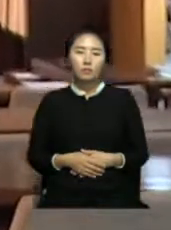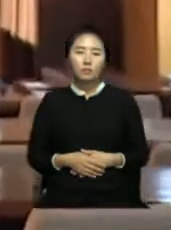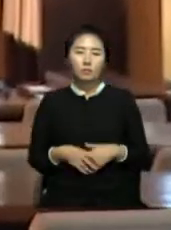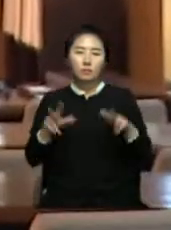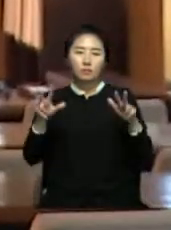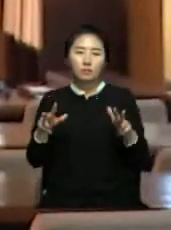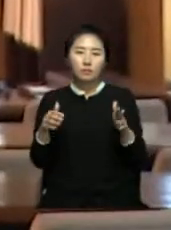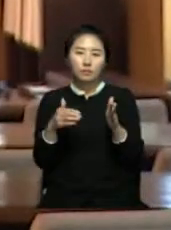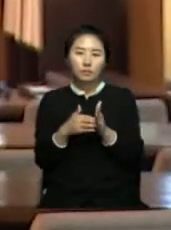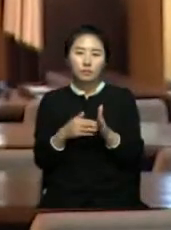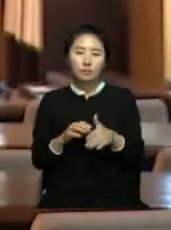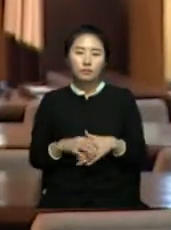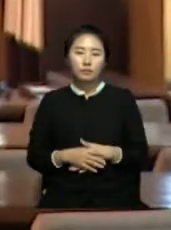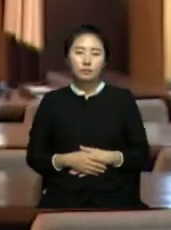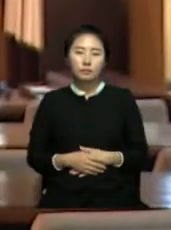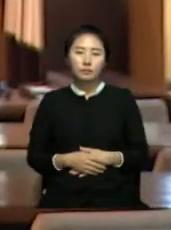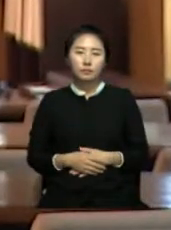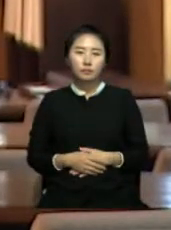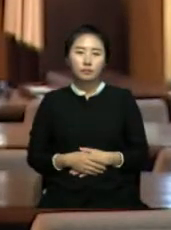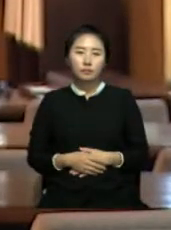네 지금까지 강남구 의회에서 전해드렸습니다